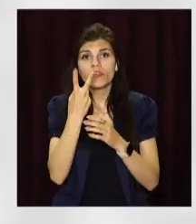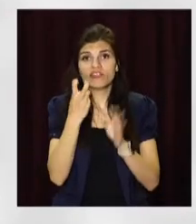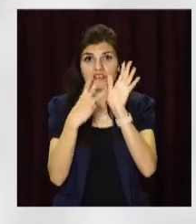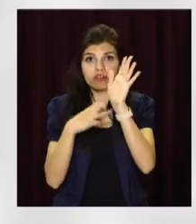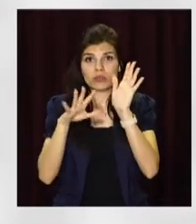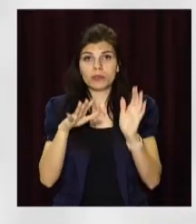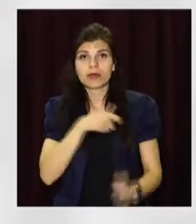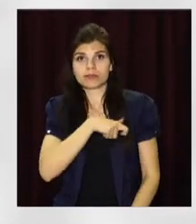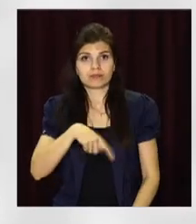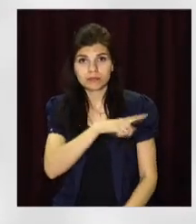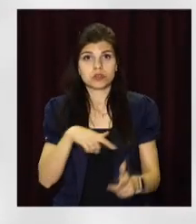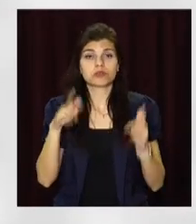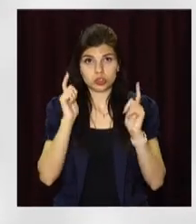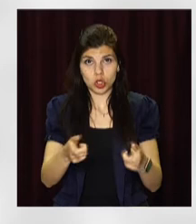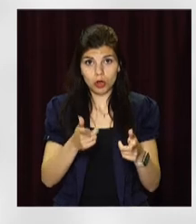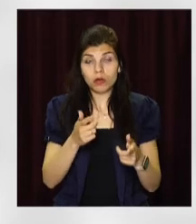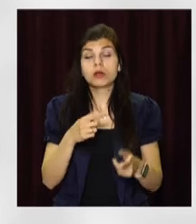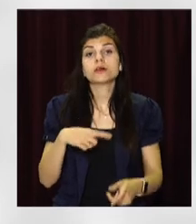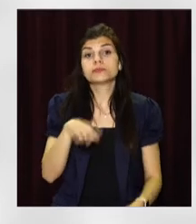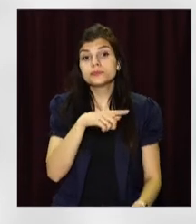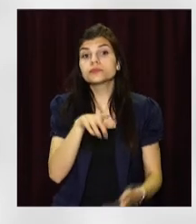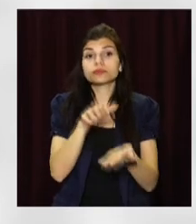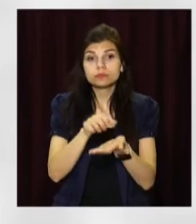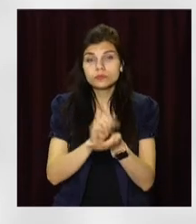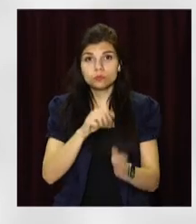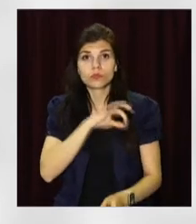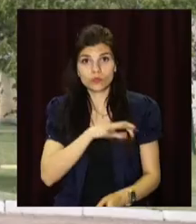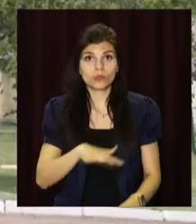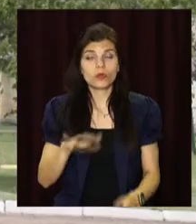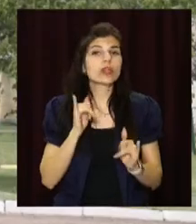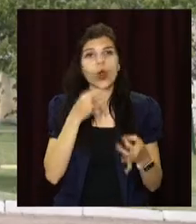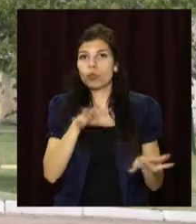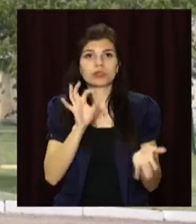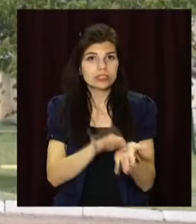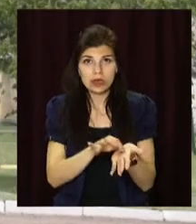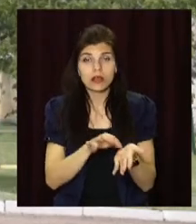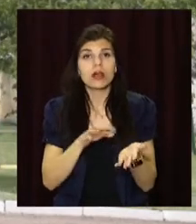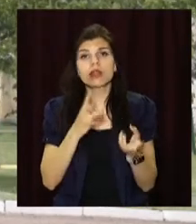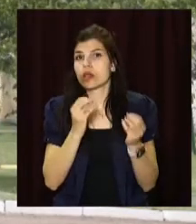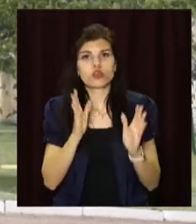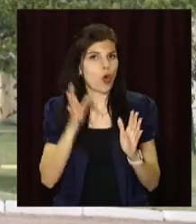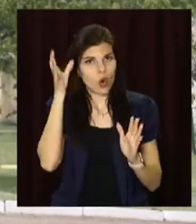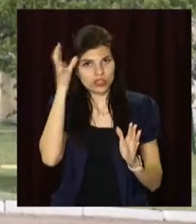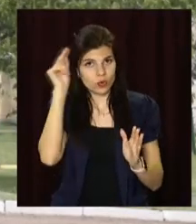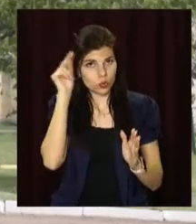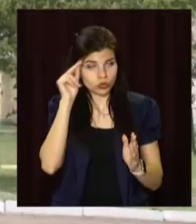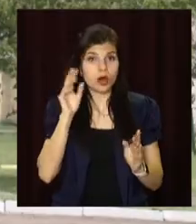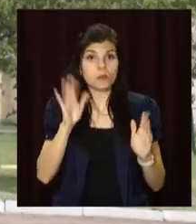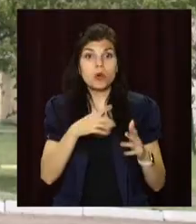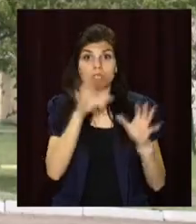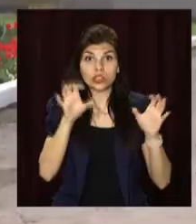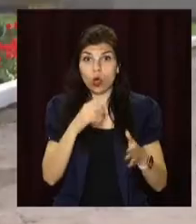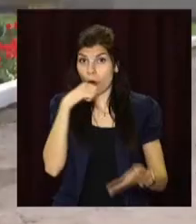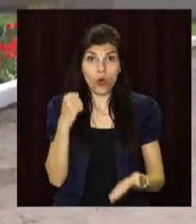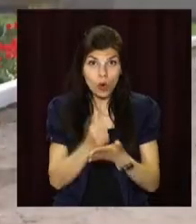підтримали 285 нардепів. За документом, орендар зможе використовувати майно для будь-яких цілей, а не лише освітніх.